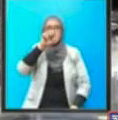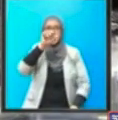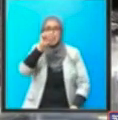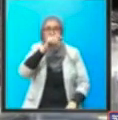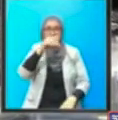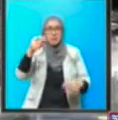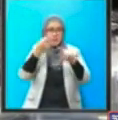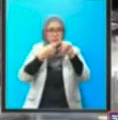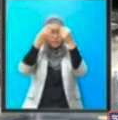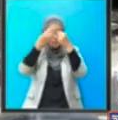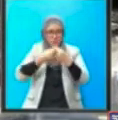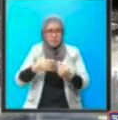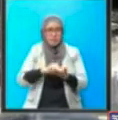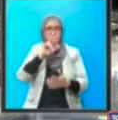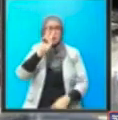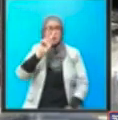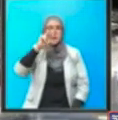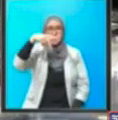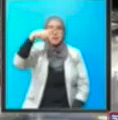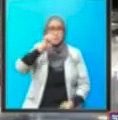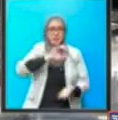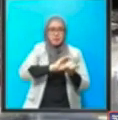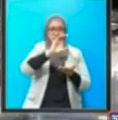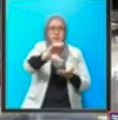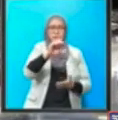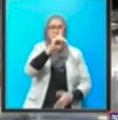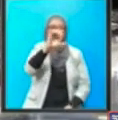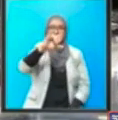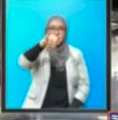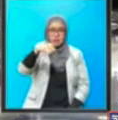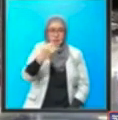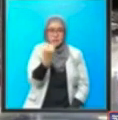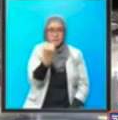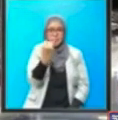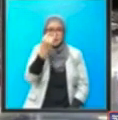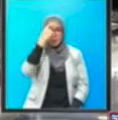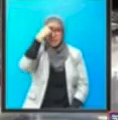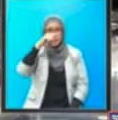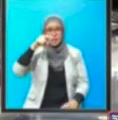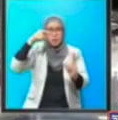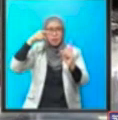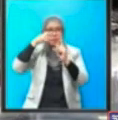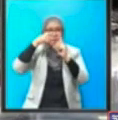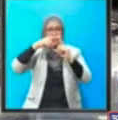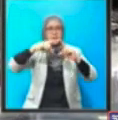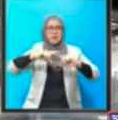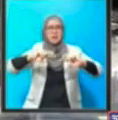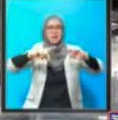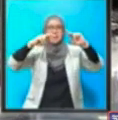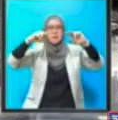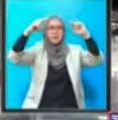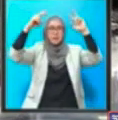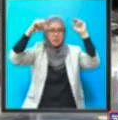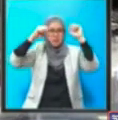jumlah ini CVT telah diperuntukkan sebanyak rm100 juta bagi tujuan untuk meningkatkan ke boleh pasaran